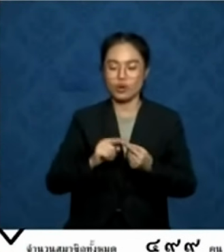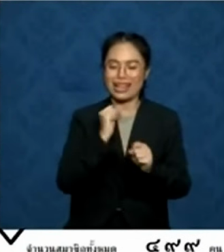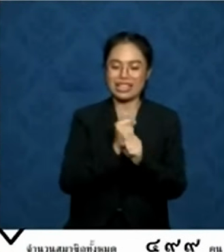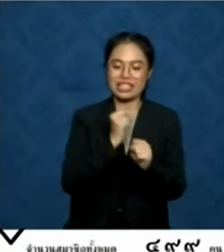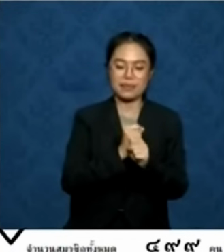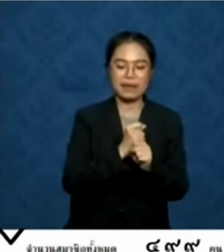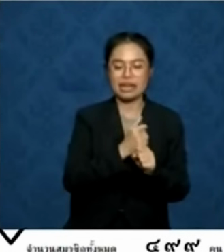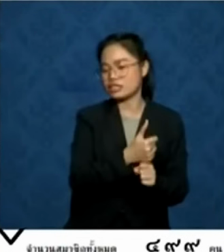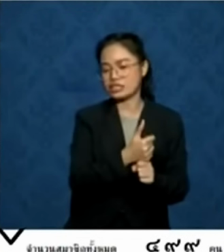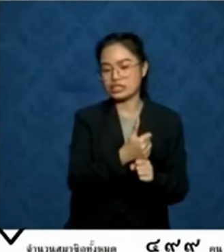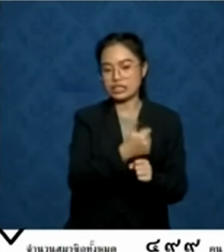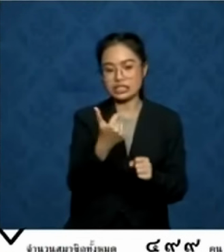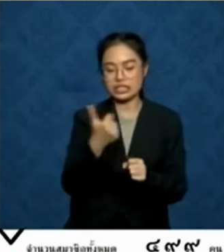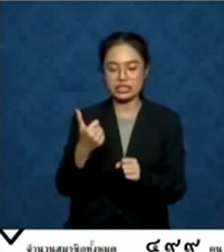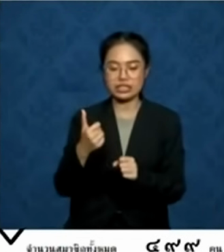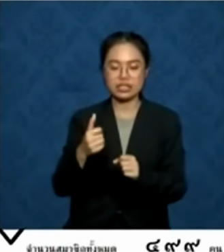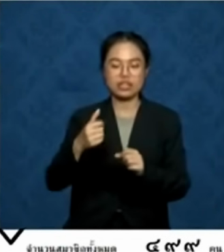มาณ